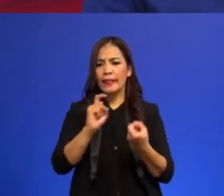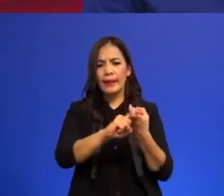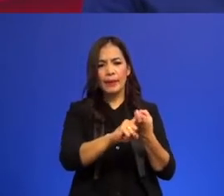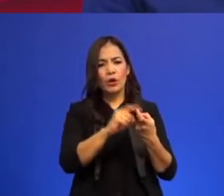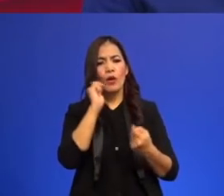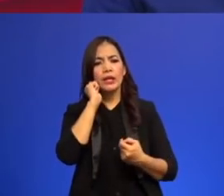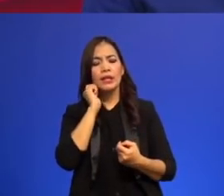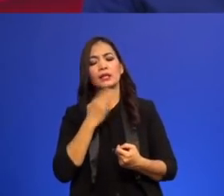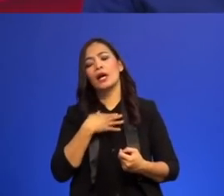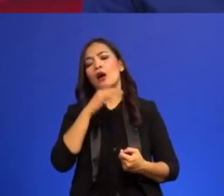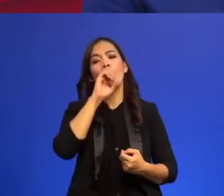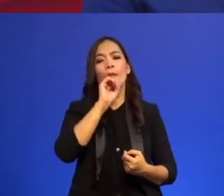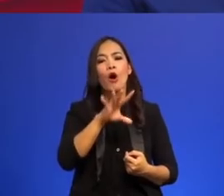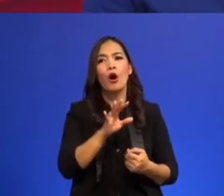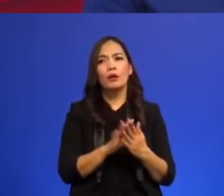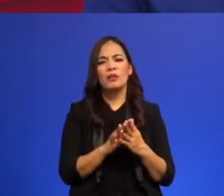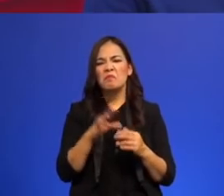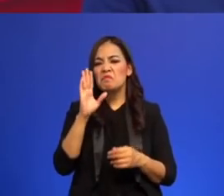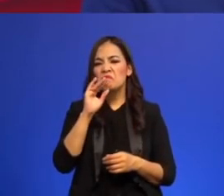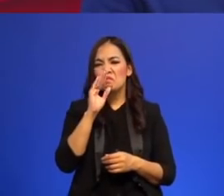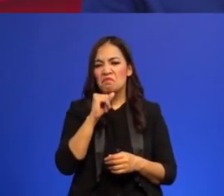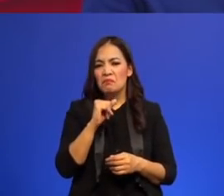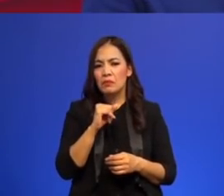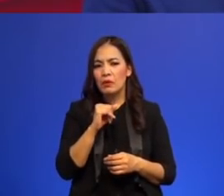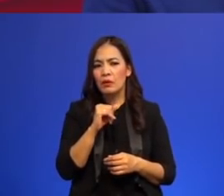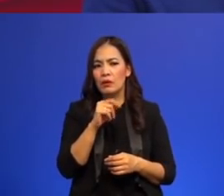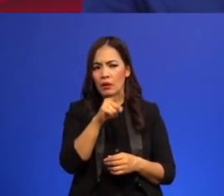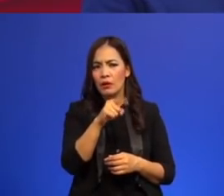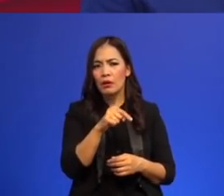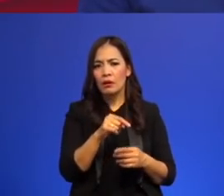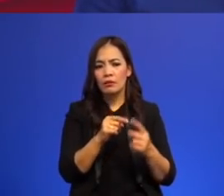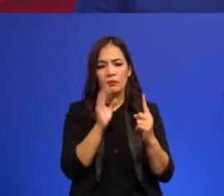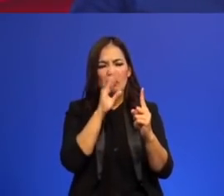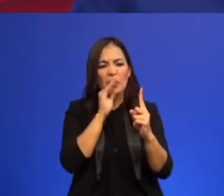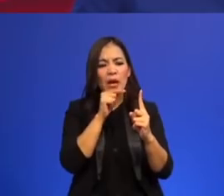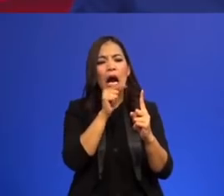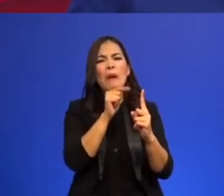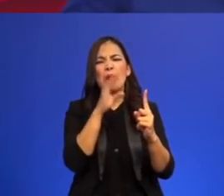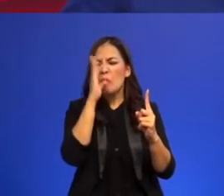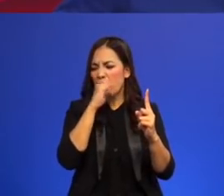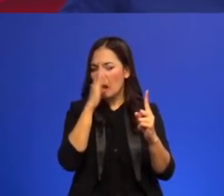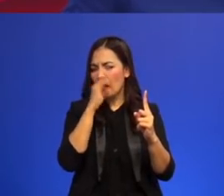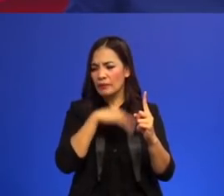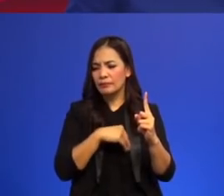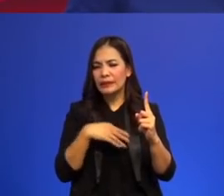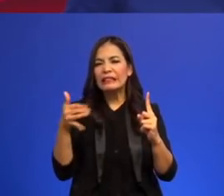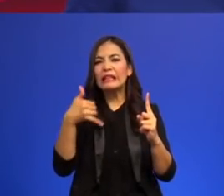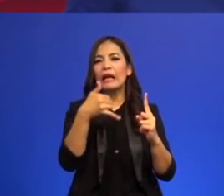wanita, dekat segini. Mas, mas, apa? Kamu amis deh.